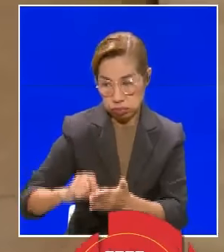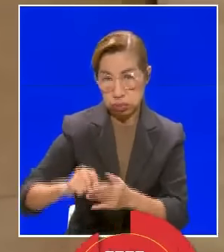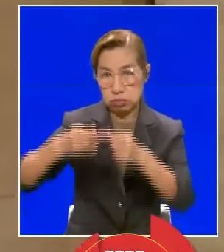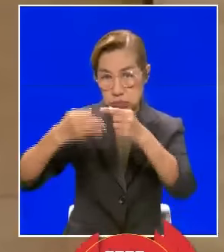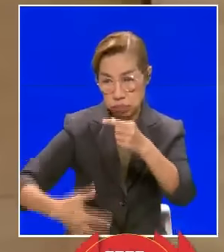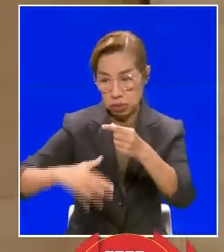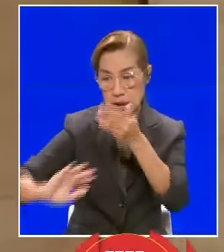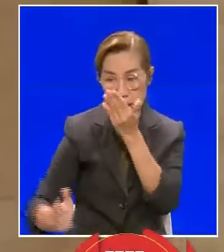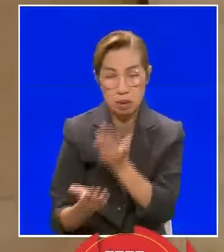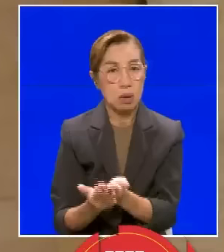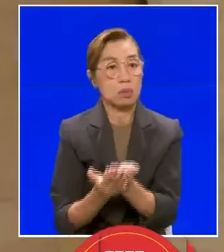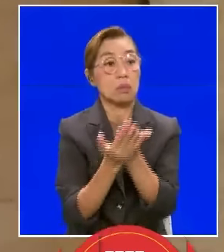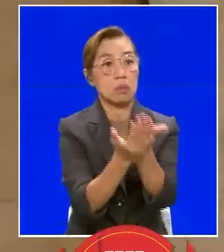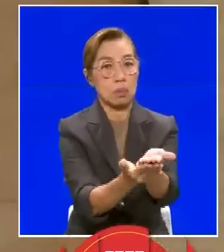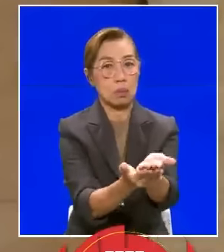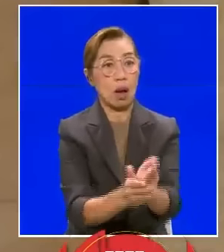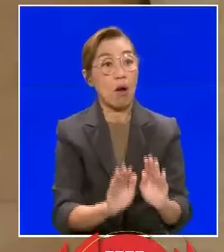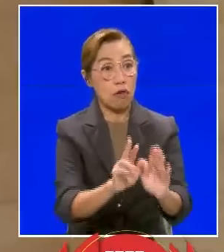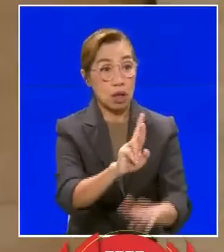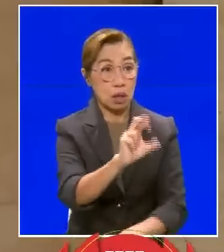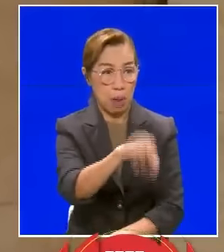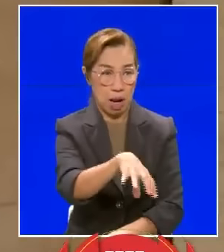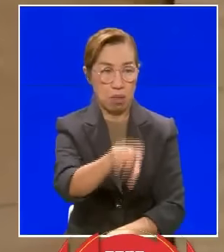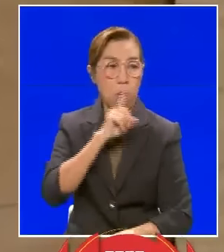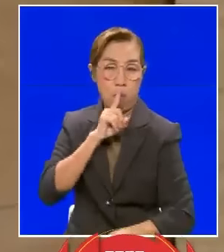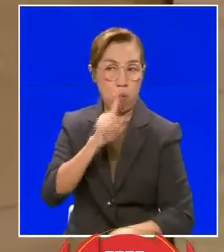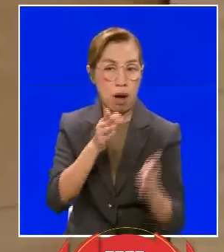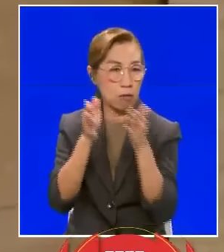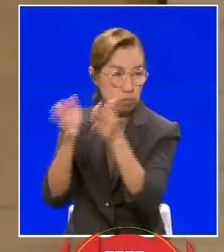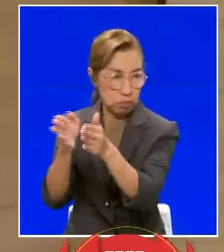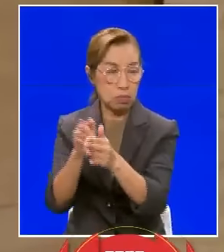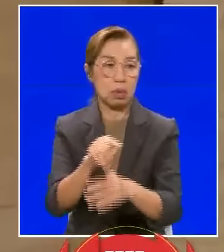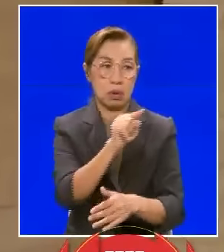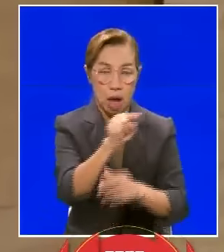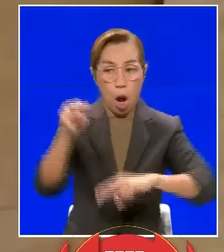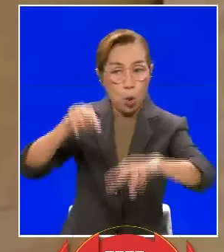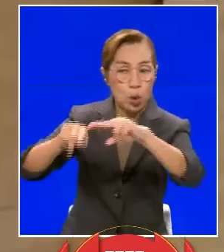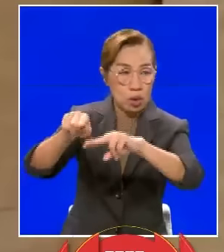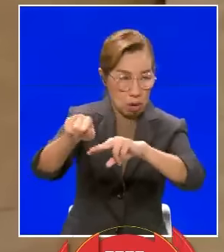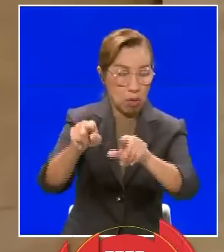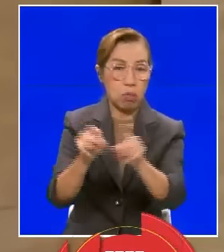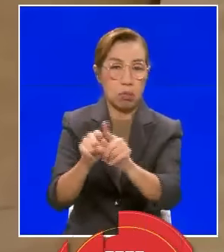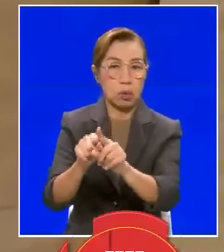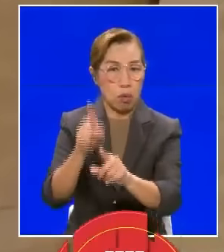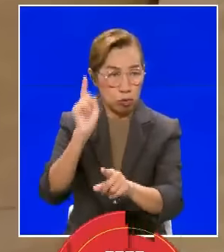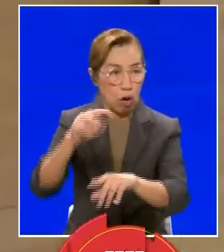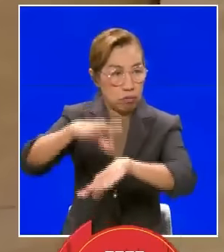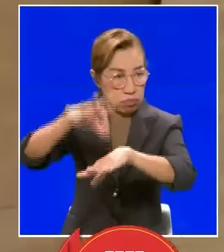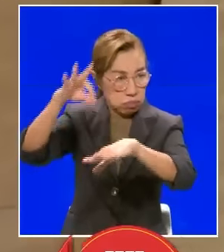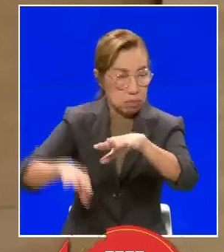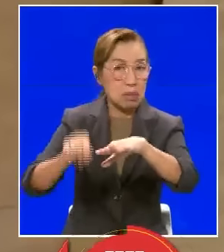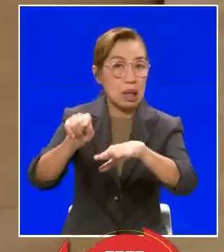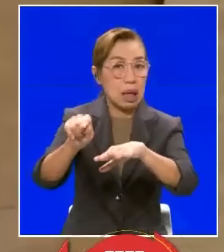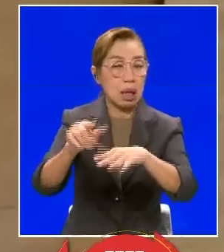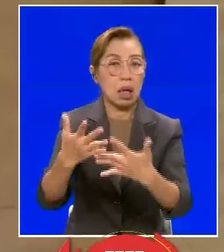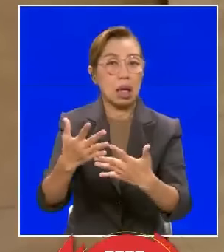ยื่นตรวจสอบกล่าวหานะครับเข้าสู่กระบวนการในการถอดถอนนะครับตรวจส